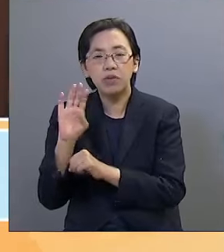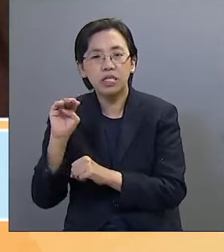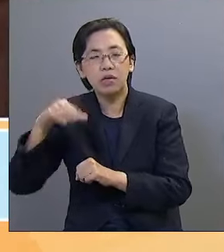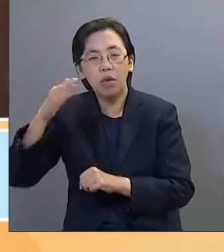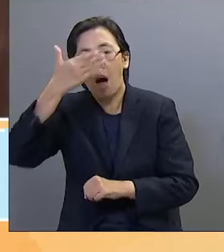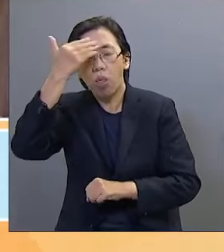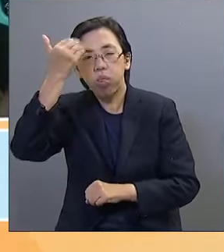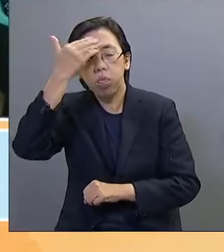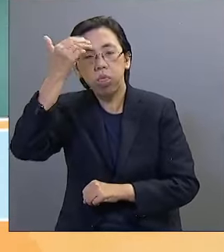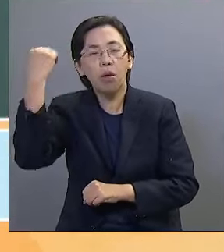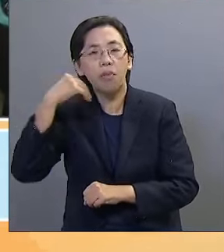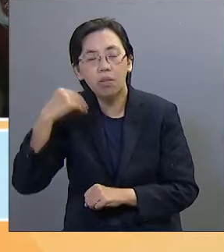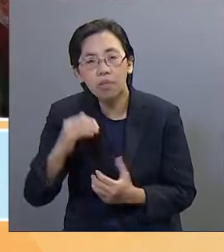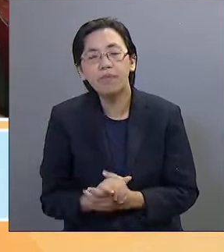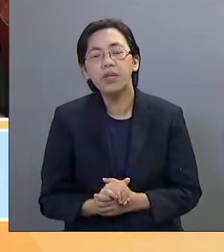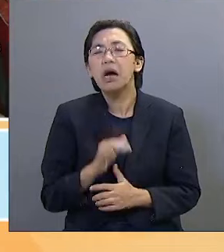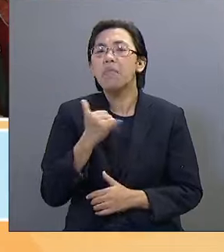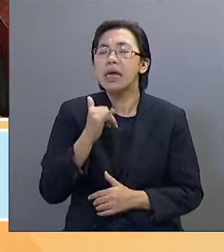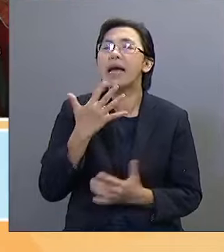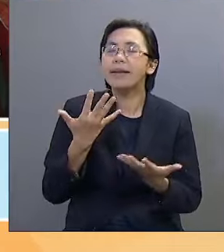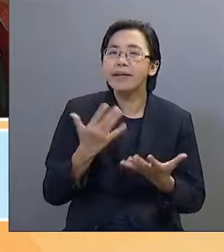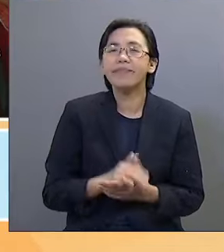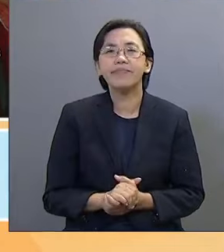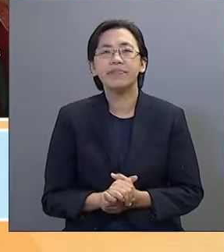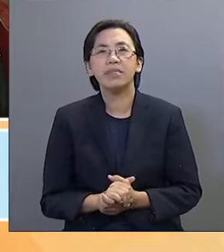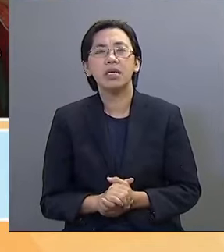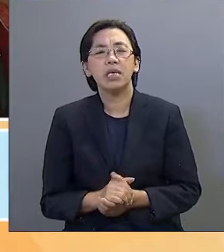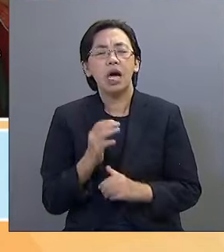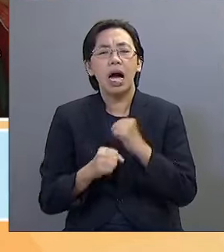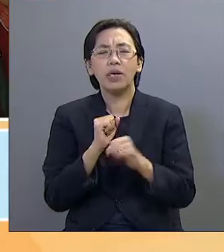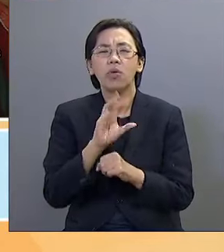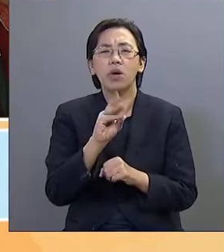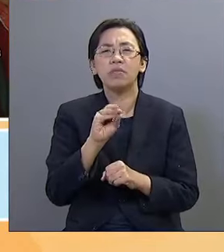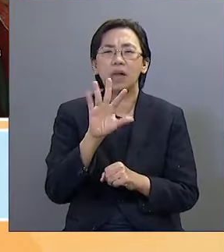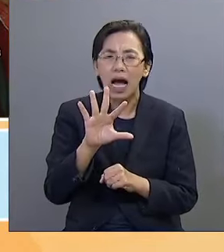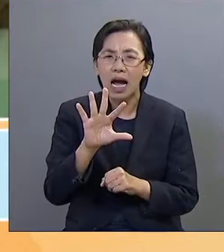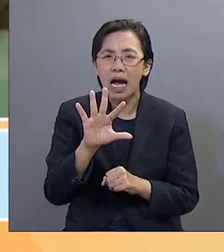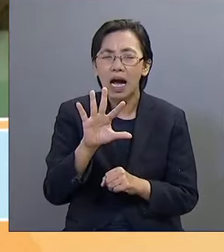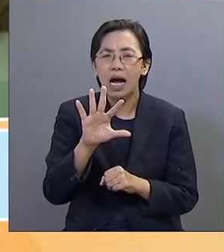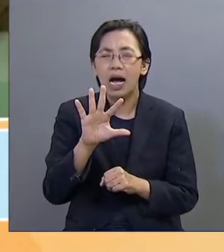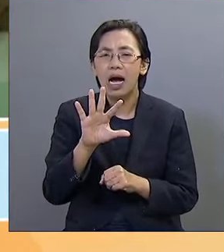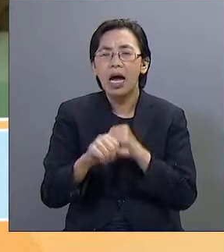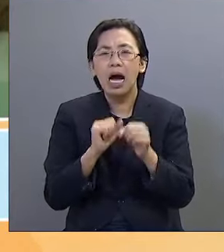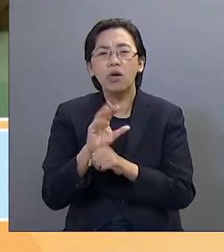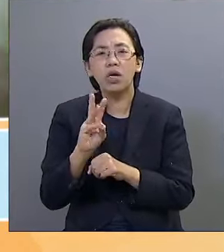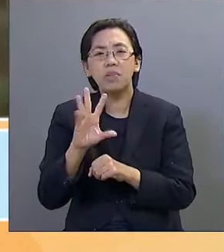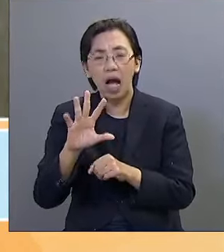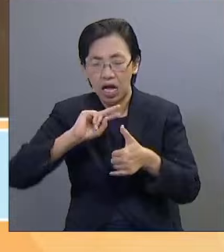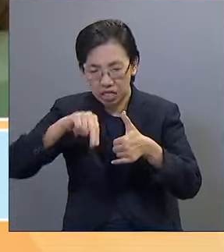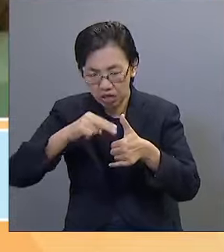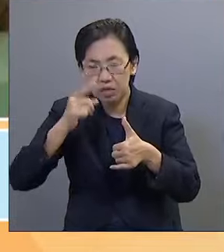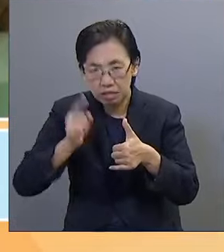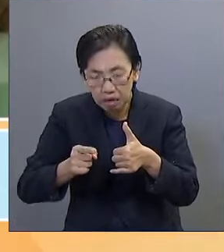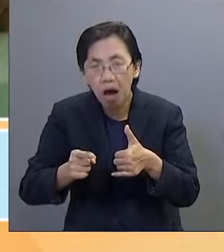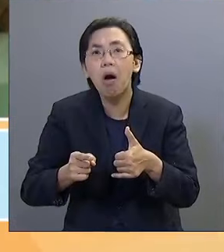ะ ครับ ตอน40มันก็เริ่มจะนิดหน่อยละแต่ว่าตอนประมาณ65นะครับ65เนี่ยถ้าเราตรวจจริงจังเนี่ยก็จะพบ